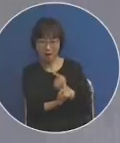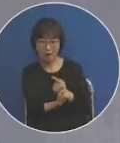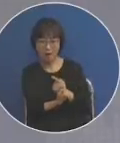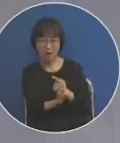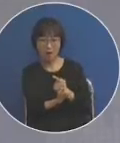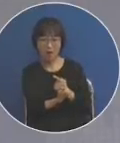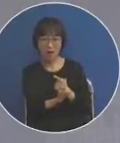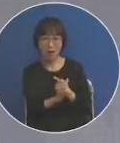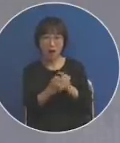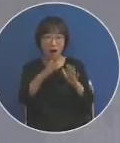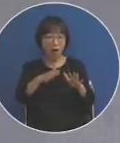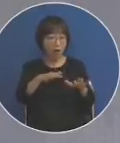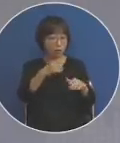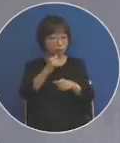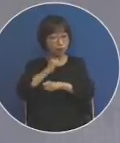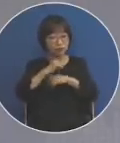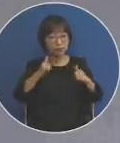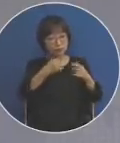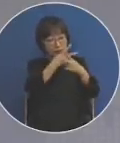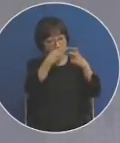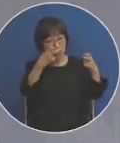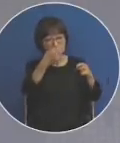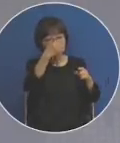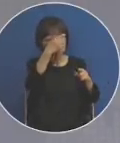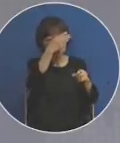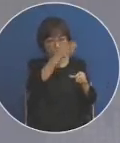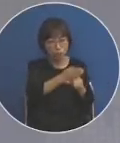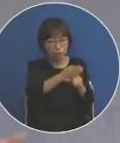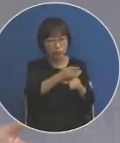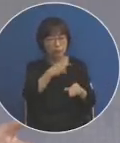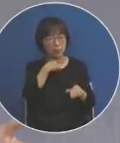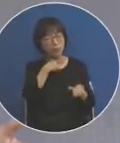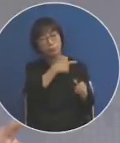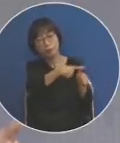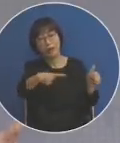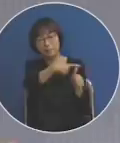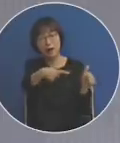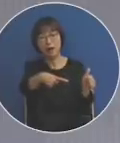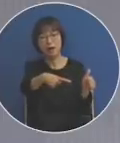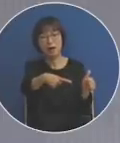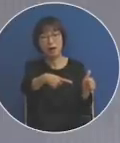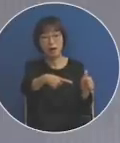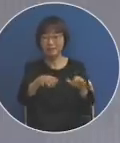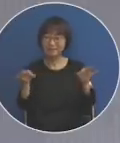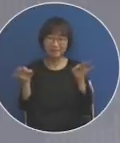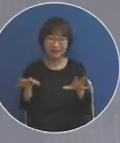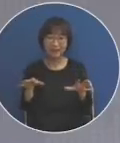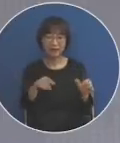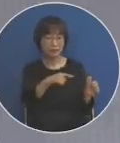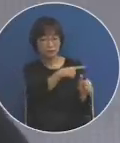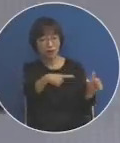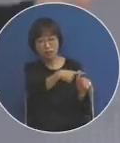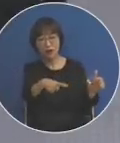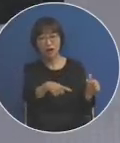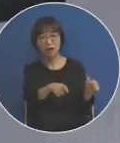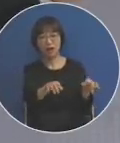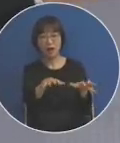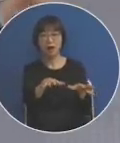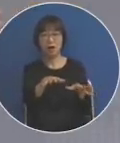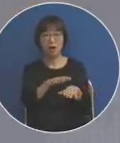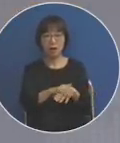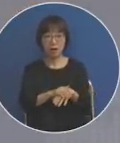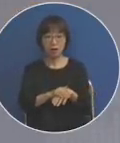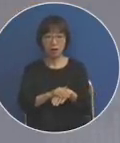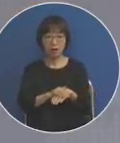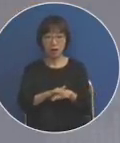자는 군인들 목 뺐잖아요. And so they came and they you know had 저, 잠자고 있는데. They killed off all the soldiers when they were sleeping. 반드시